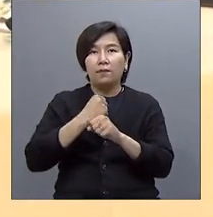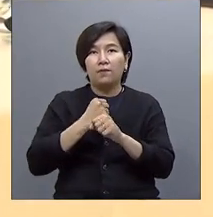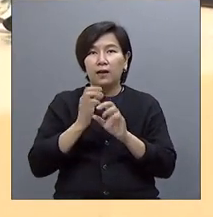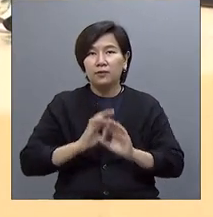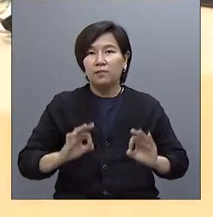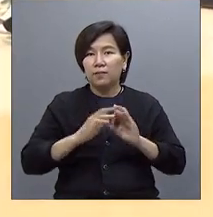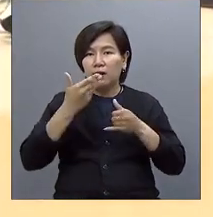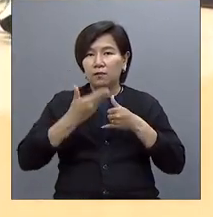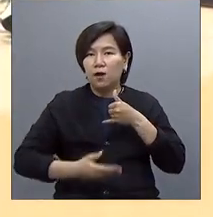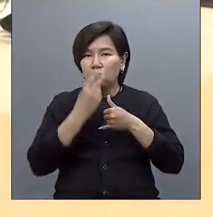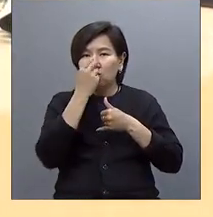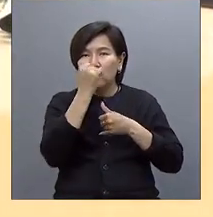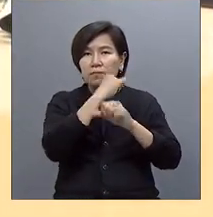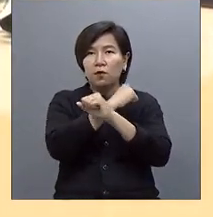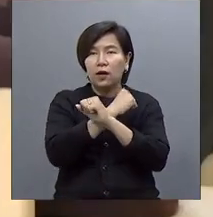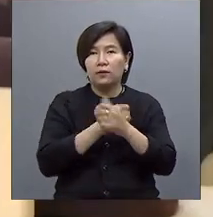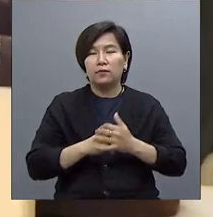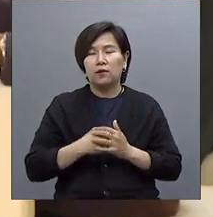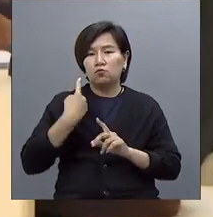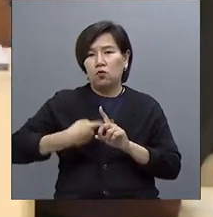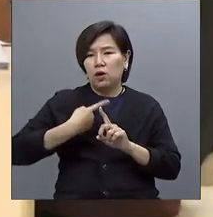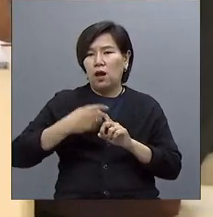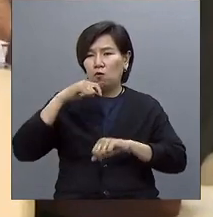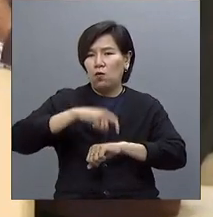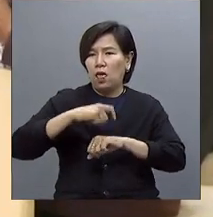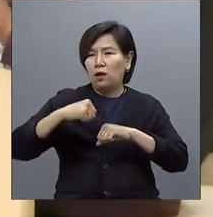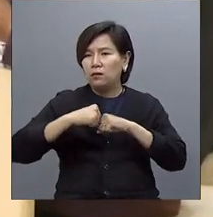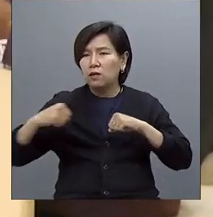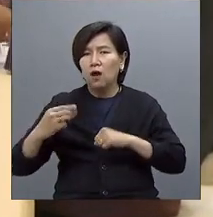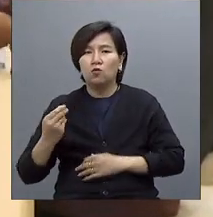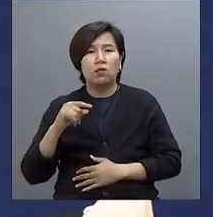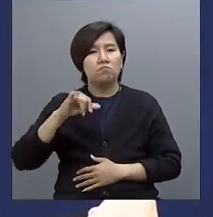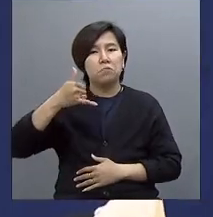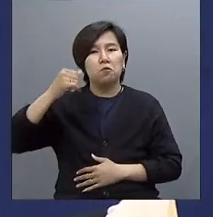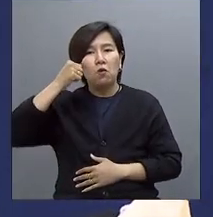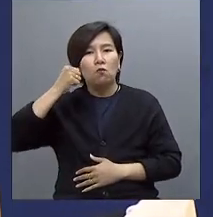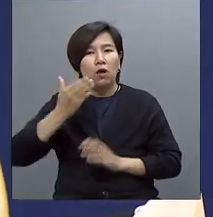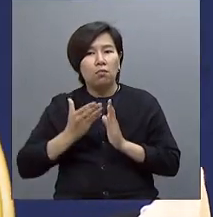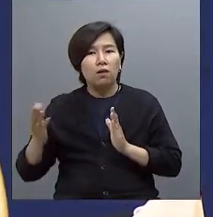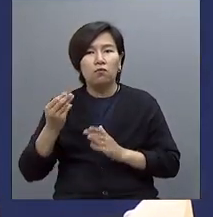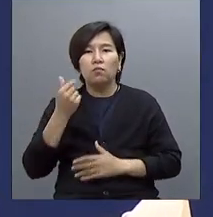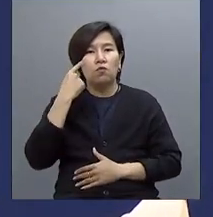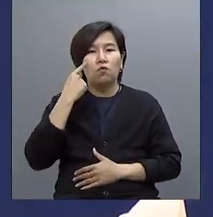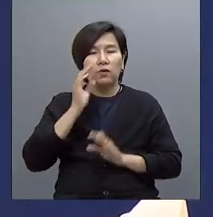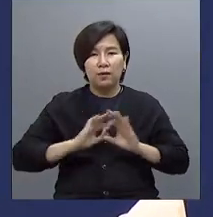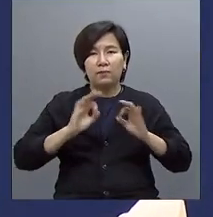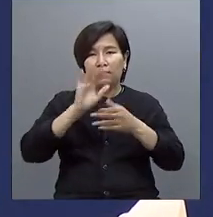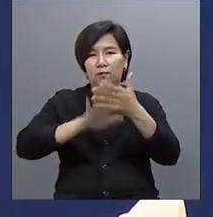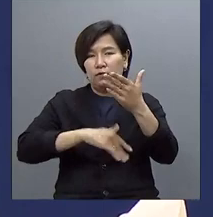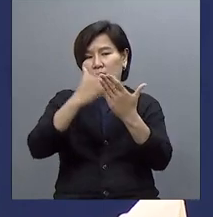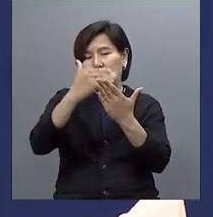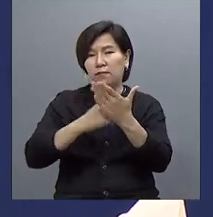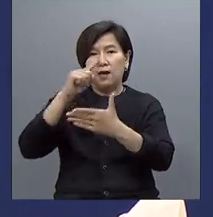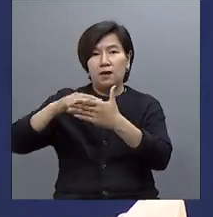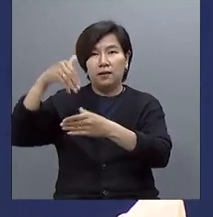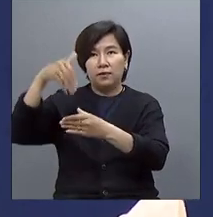ระวังเนื่องจากไม่ทราบว่าต้องรักษาการนานมากน้อยแค่ไหนซึ่งก็คาดว่าจะเป็นไปตามไทม์ไลน์ของการเลือกตั้งค่ะโดยจะต้อง